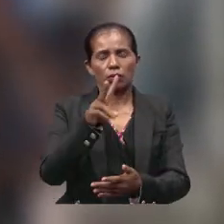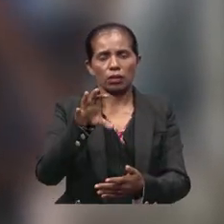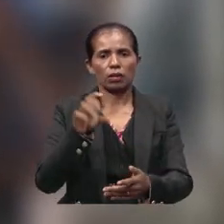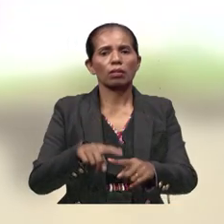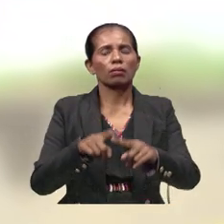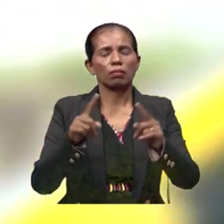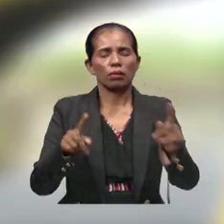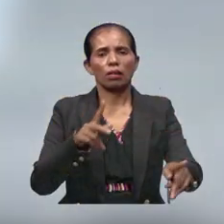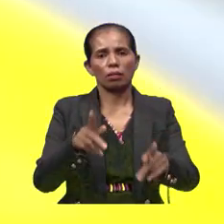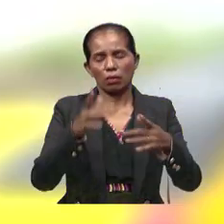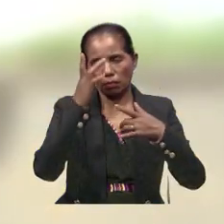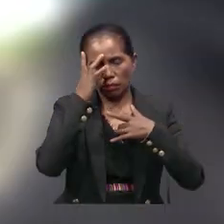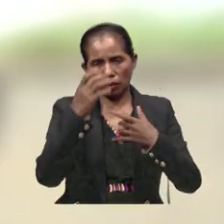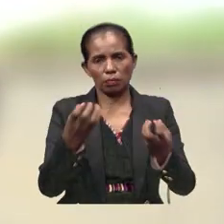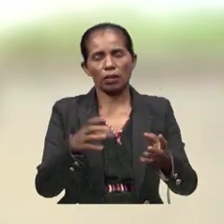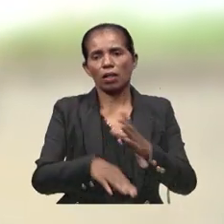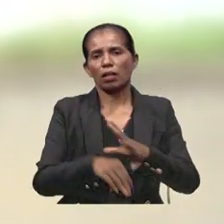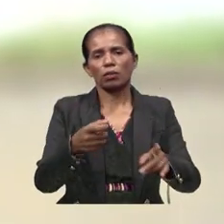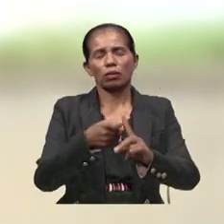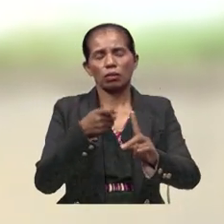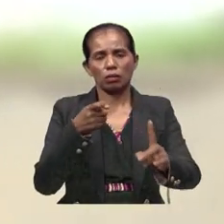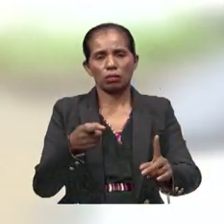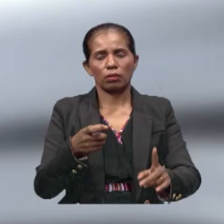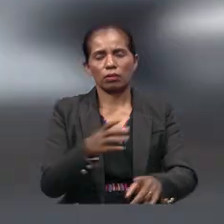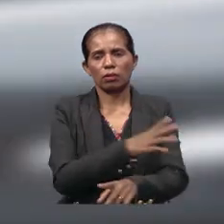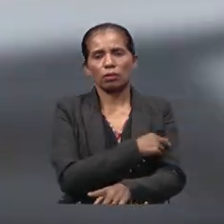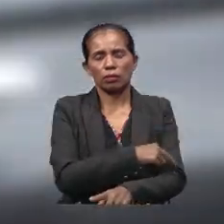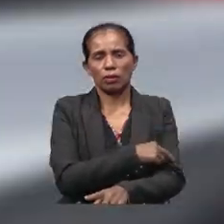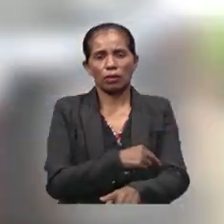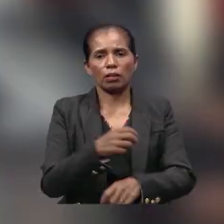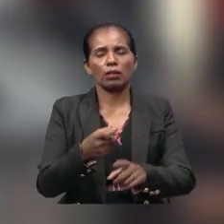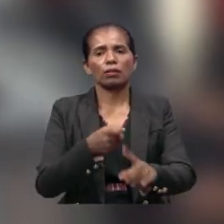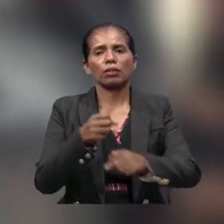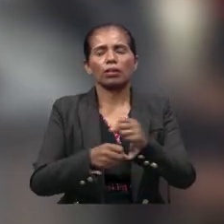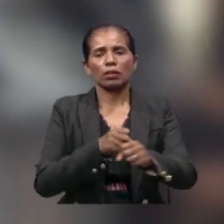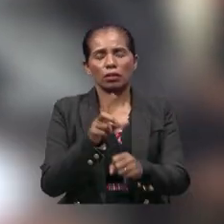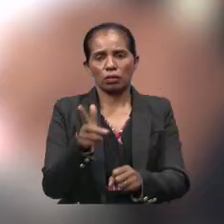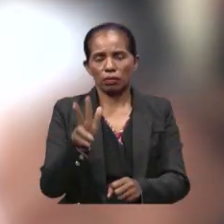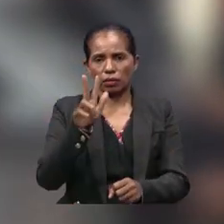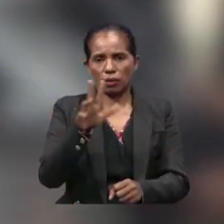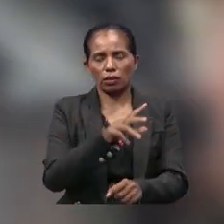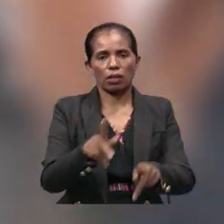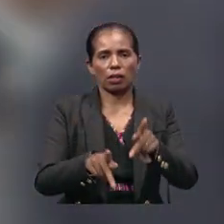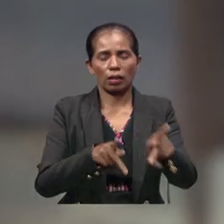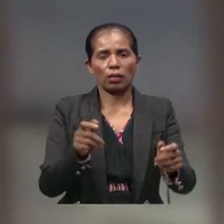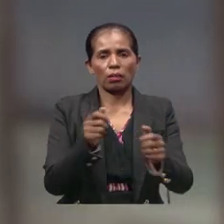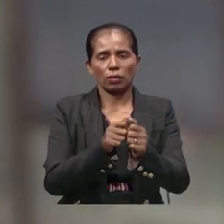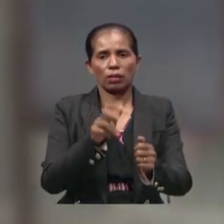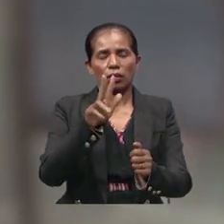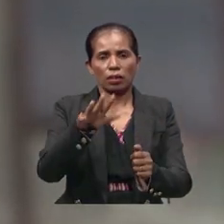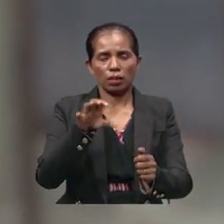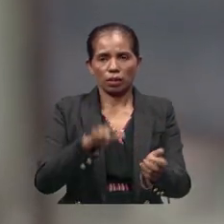ia paciente Haivei balon makalaise susi tratamento. No Ruhu tina rihun rua tolu, to agora sideraun atustoru resin,